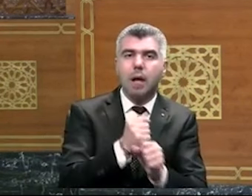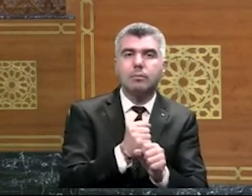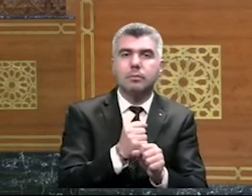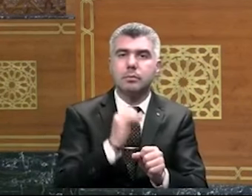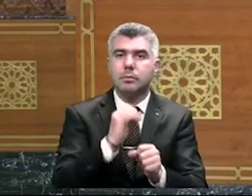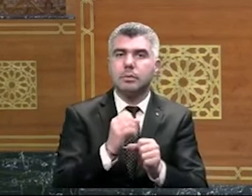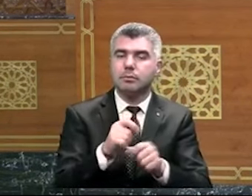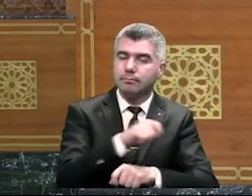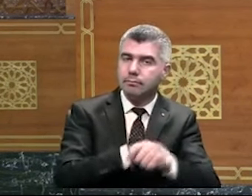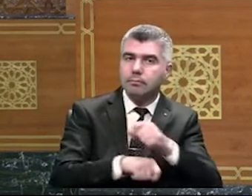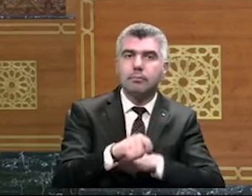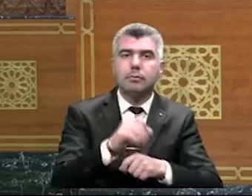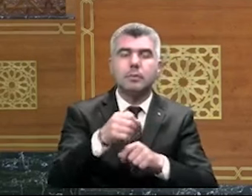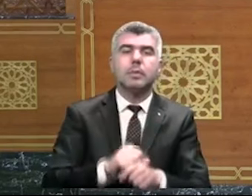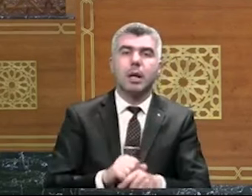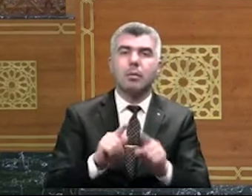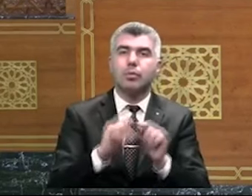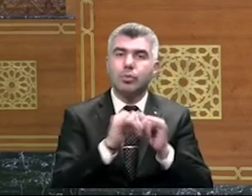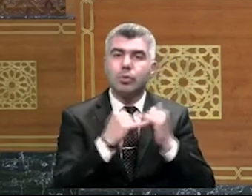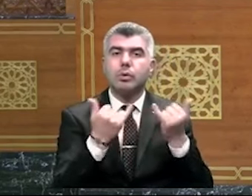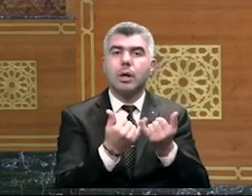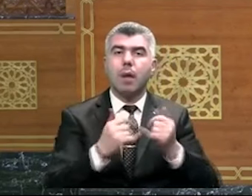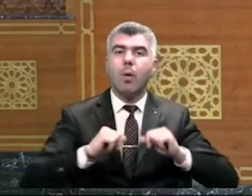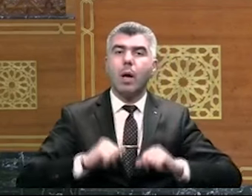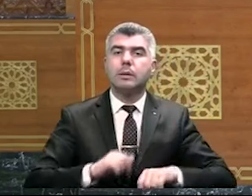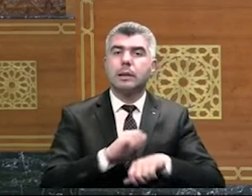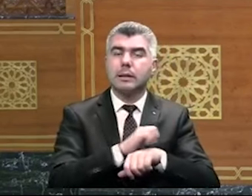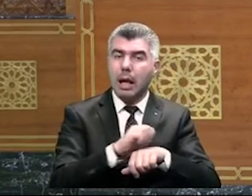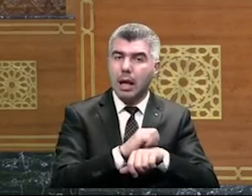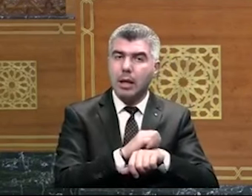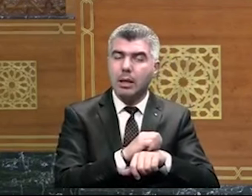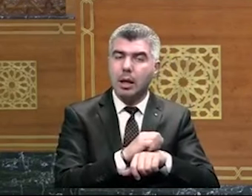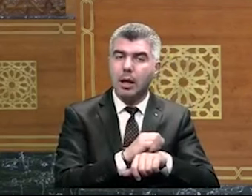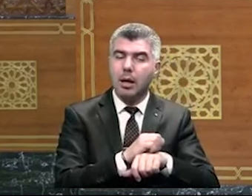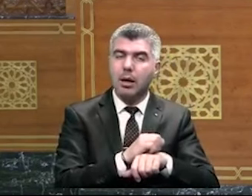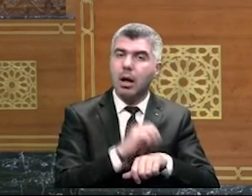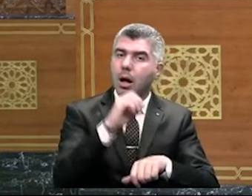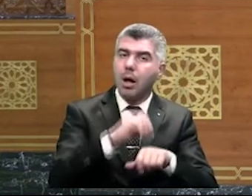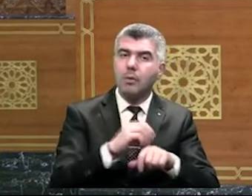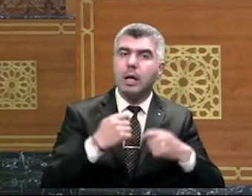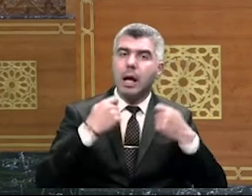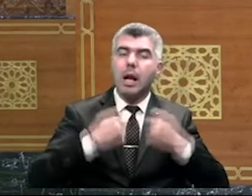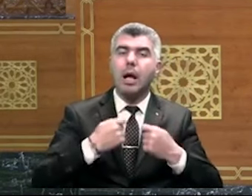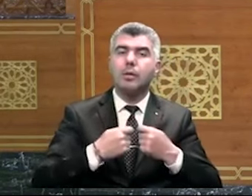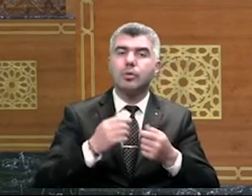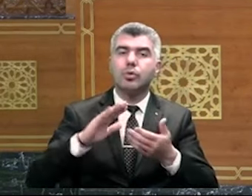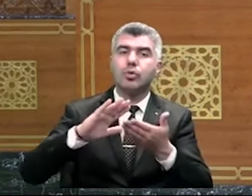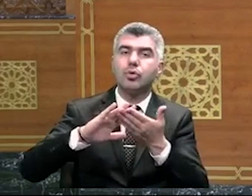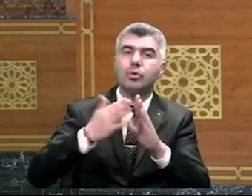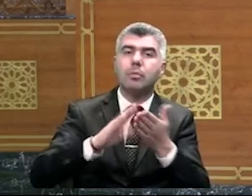لنا كان لنا اجتماعا مع السيد وزير الداخليه والسيد رئيس ديال الجمعيه المغربيه لكره